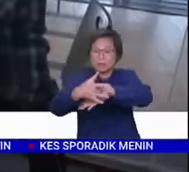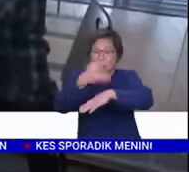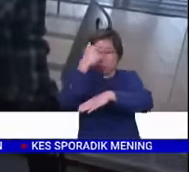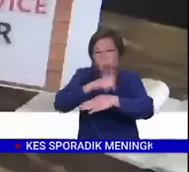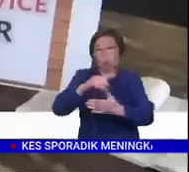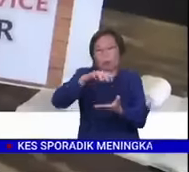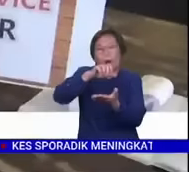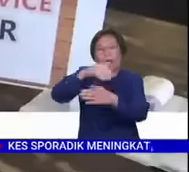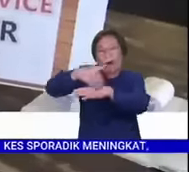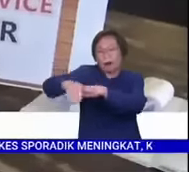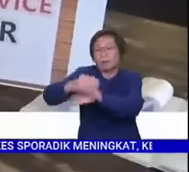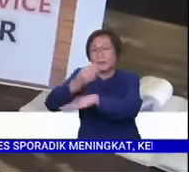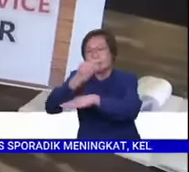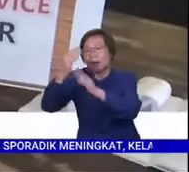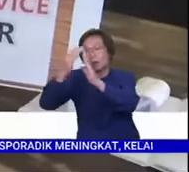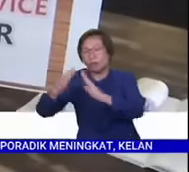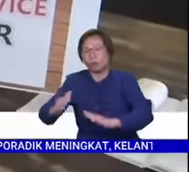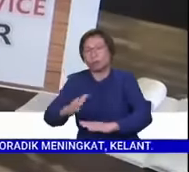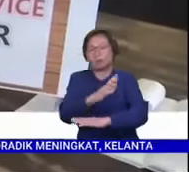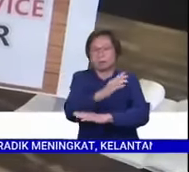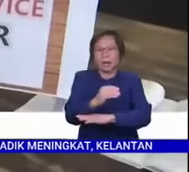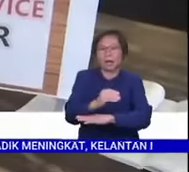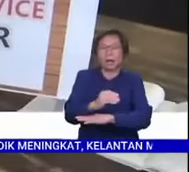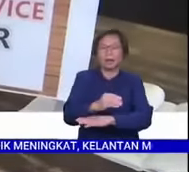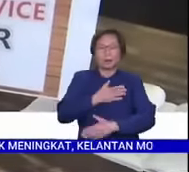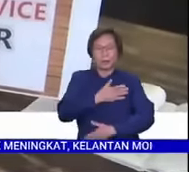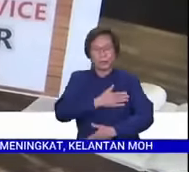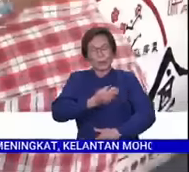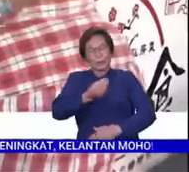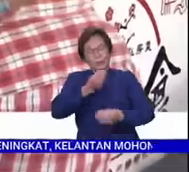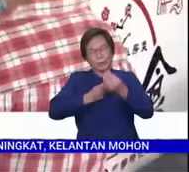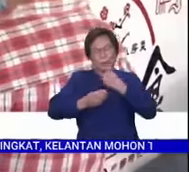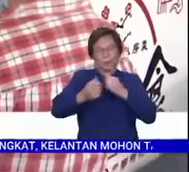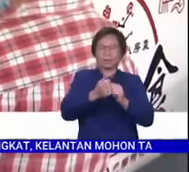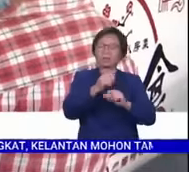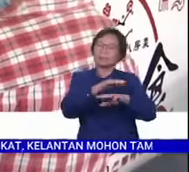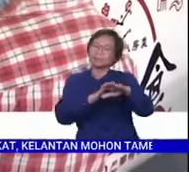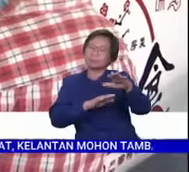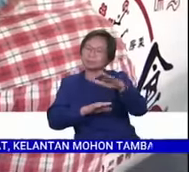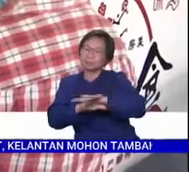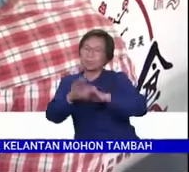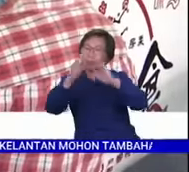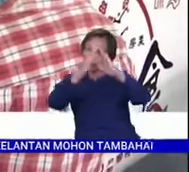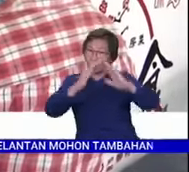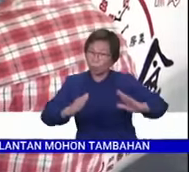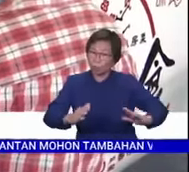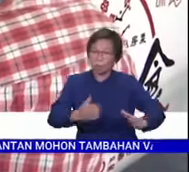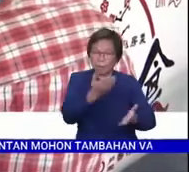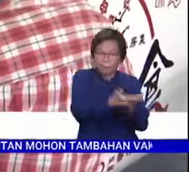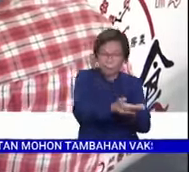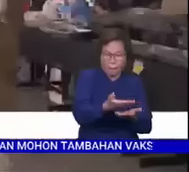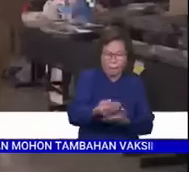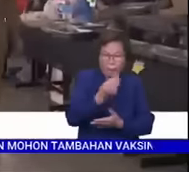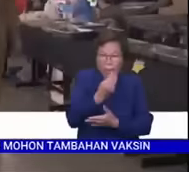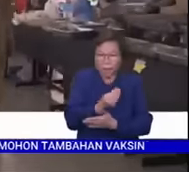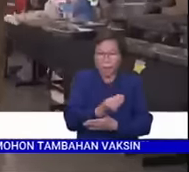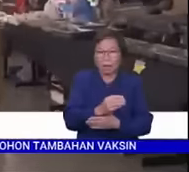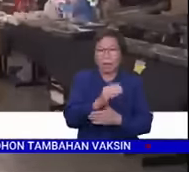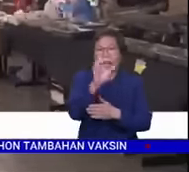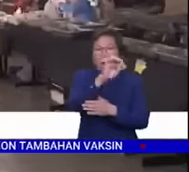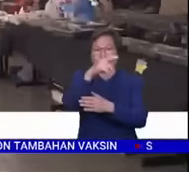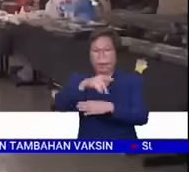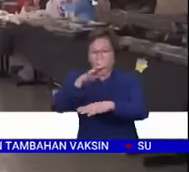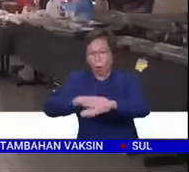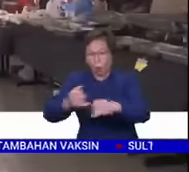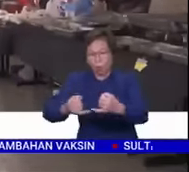bagi mengurangkan risiko jangkitan dan rakyat menikmati makanan mereka dengan lebih Reza tambahnya pembelian makanan menerusi